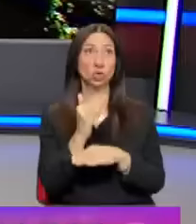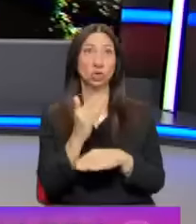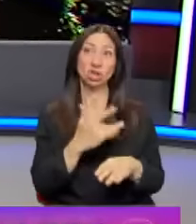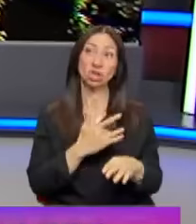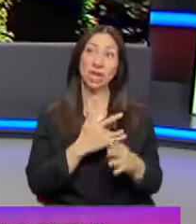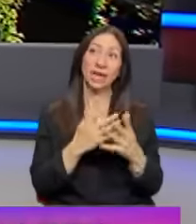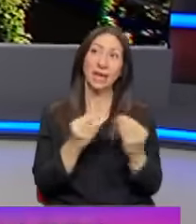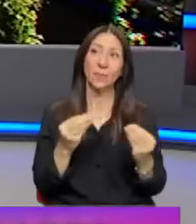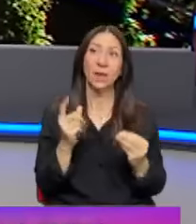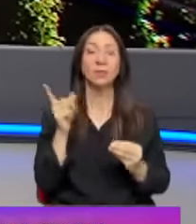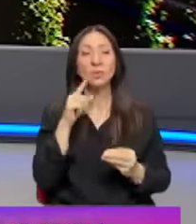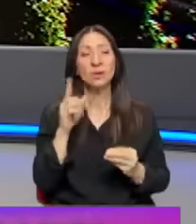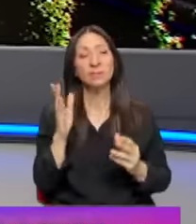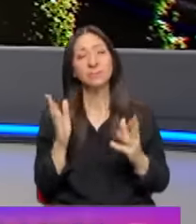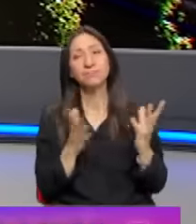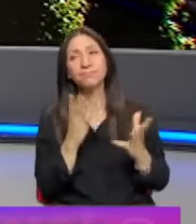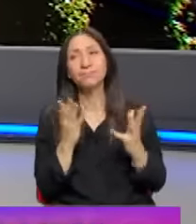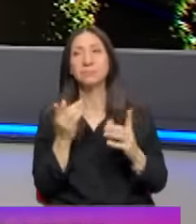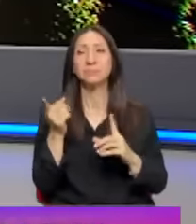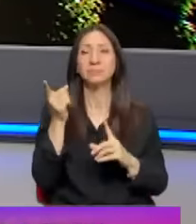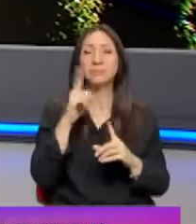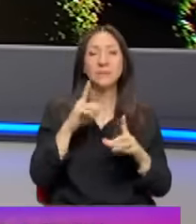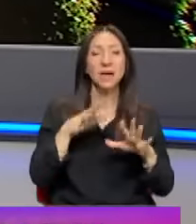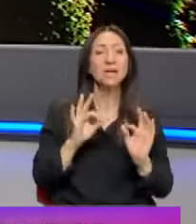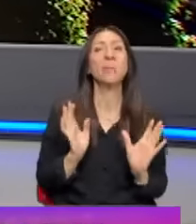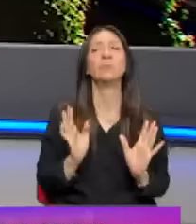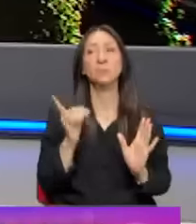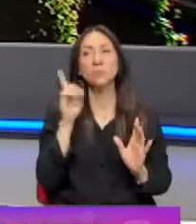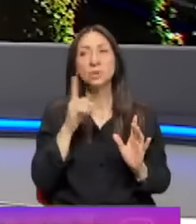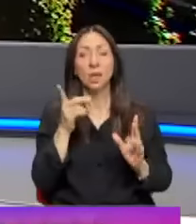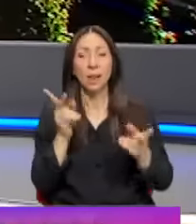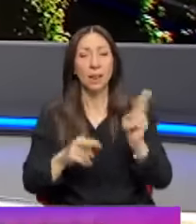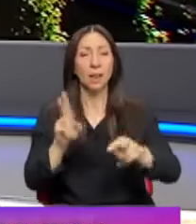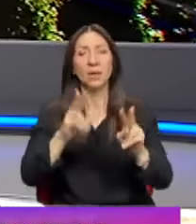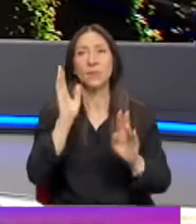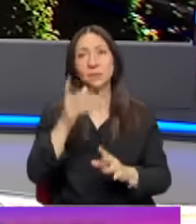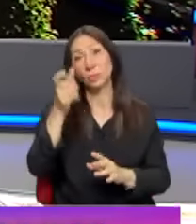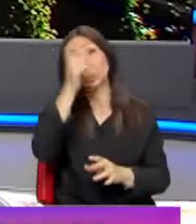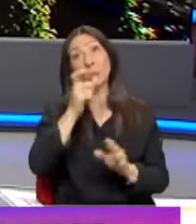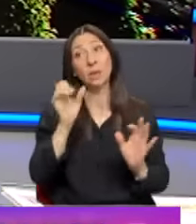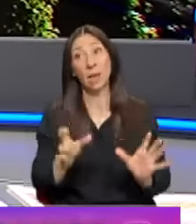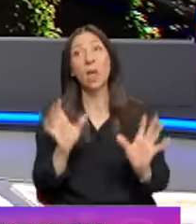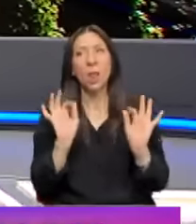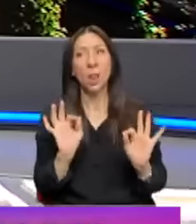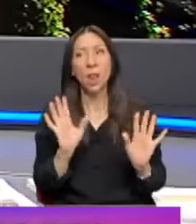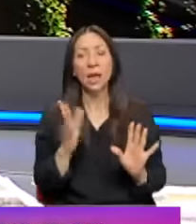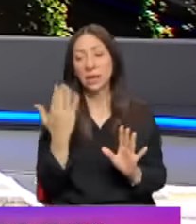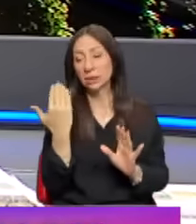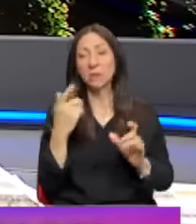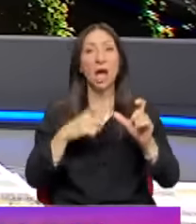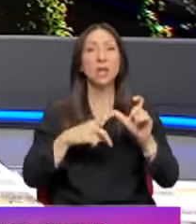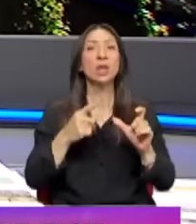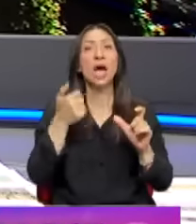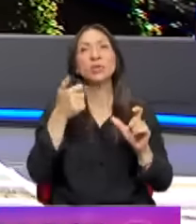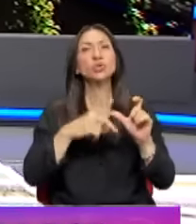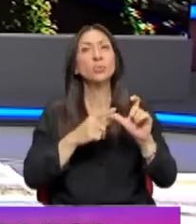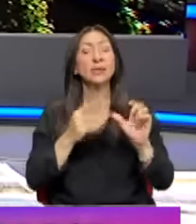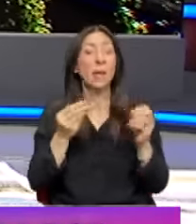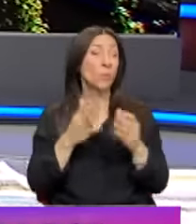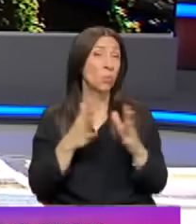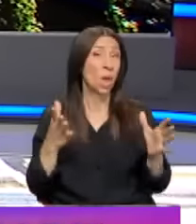kaybı olarak ihmalden dolayı hazırlıksızlıktan yaşıyoruz genel olarak Türkiye vatandaşları olarak. Geçtiğimiz 6 Şubat'ta bunun en büyük ve